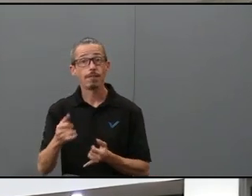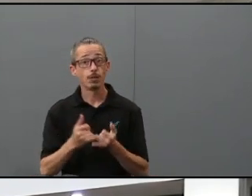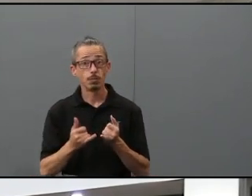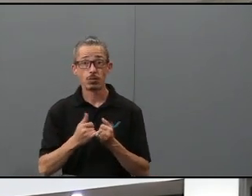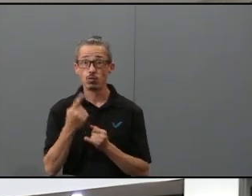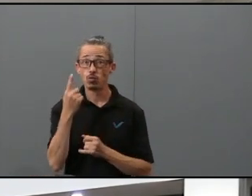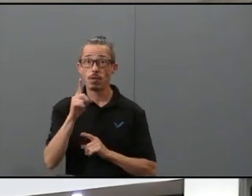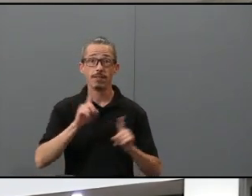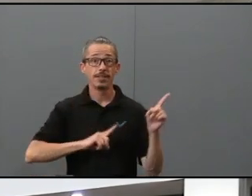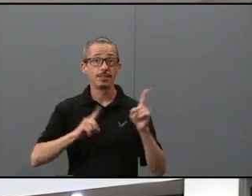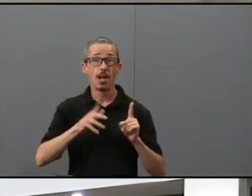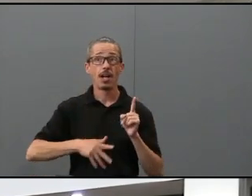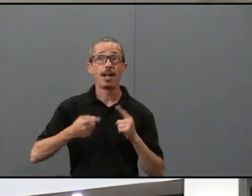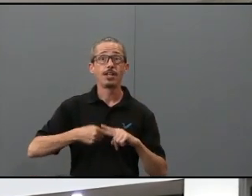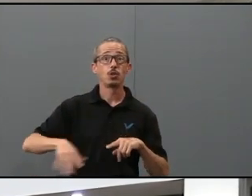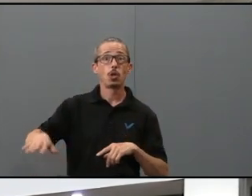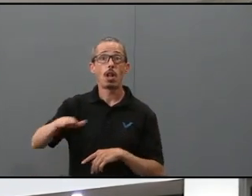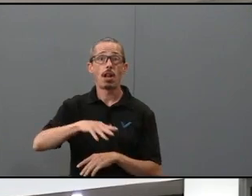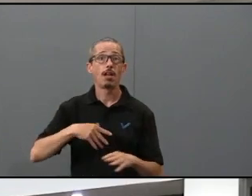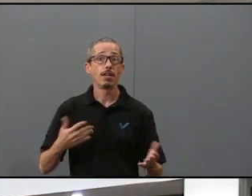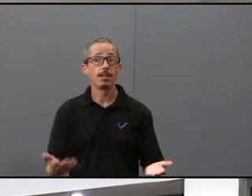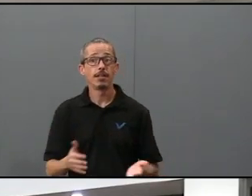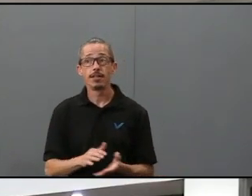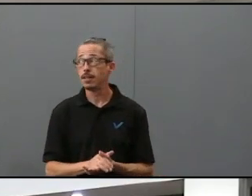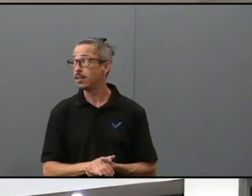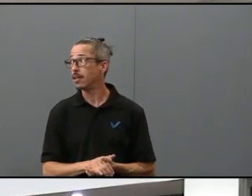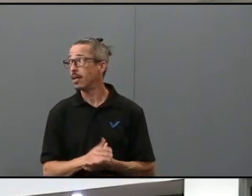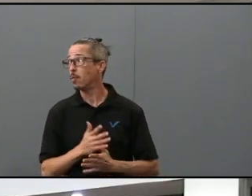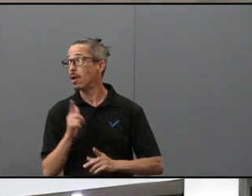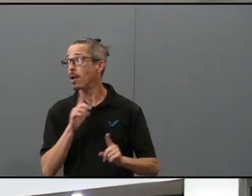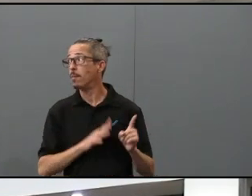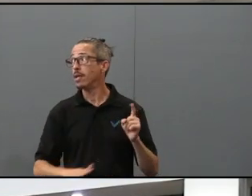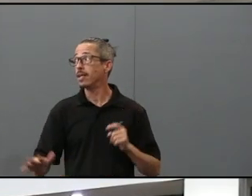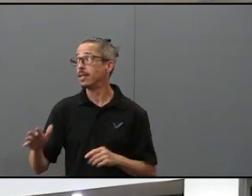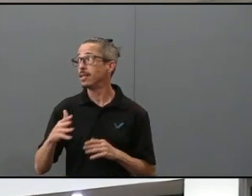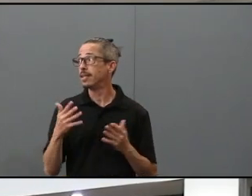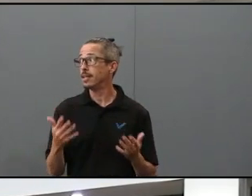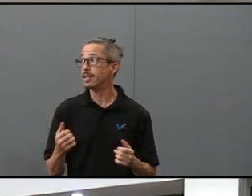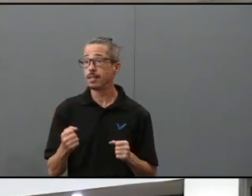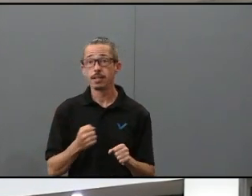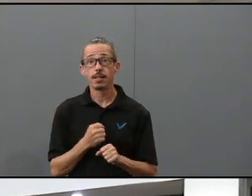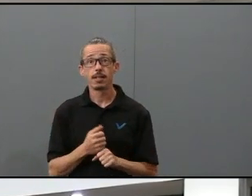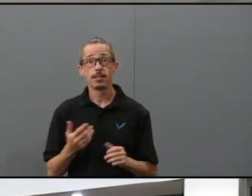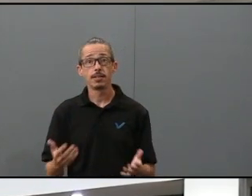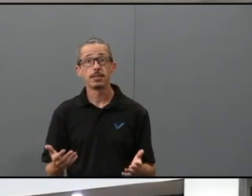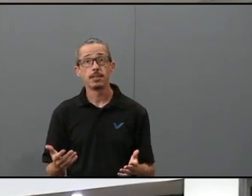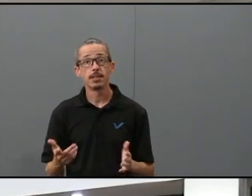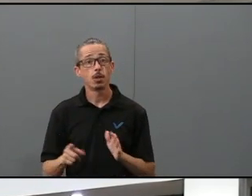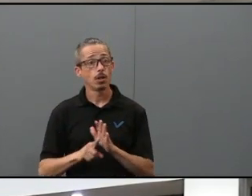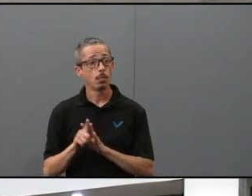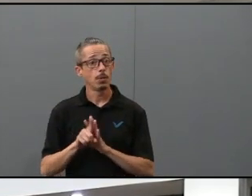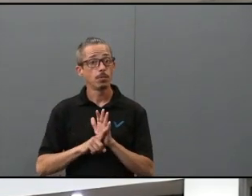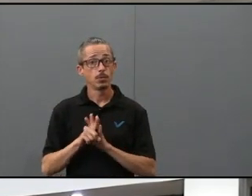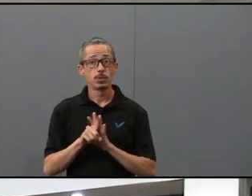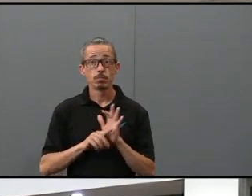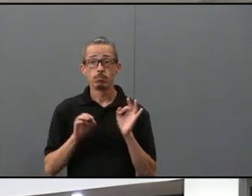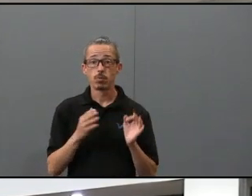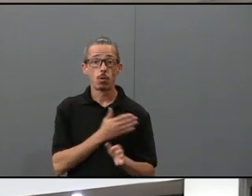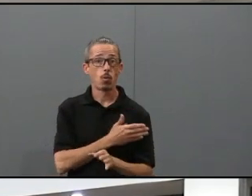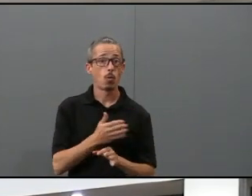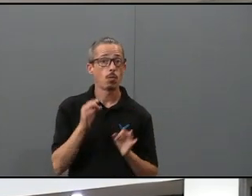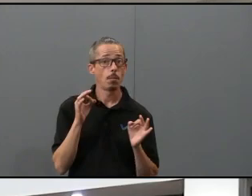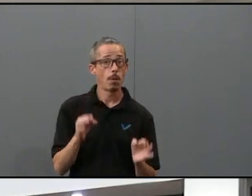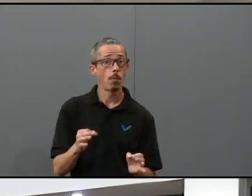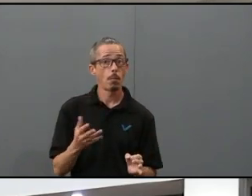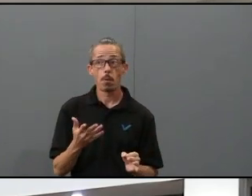festival qu'on a dans la région et même à la grandeur du Québec et cette année la température était de notre côté et on